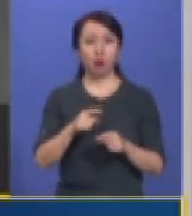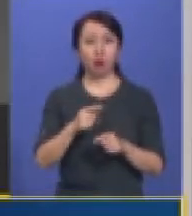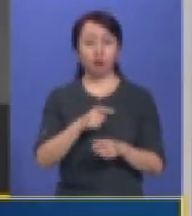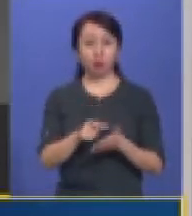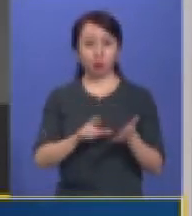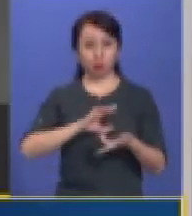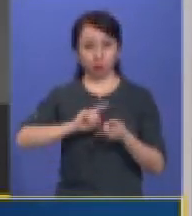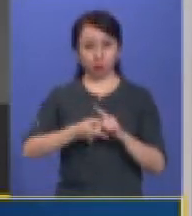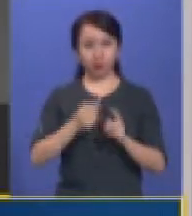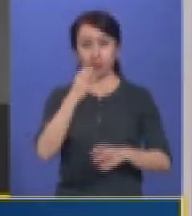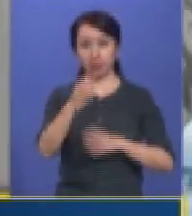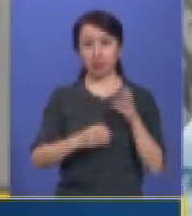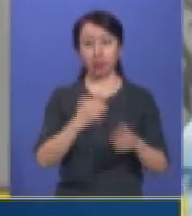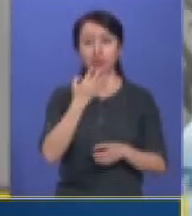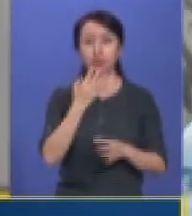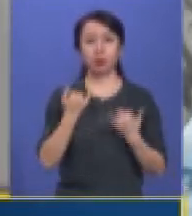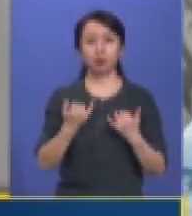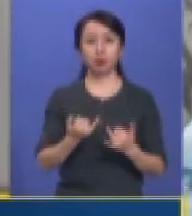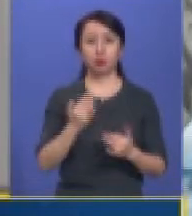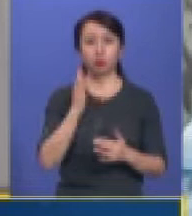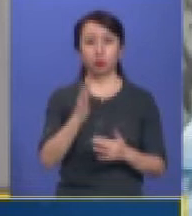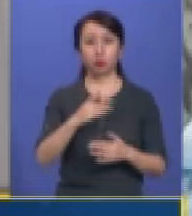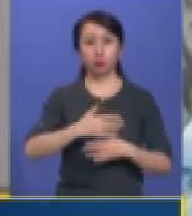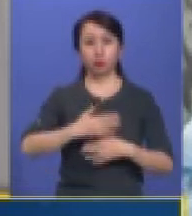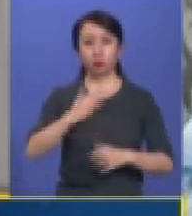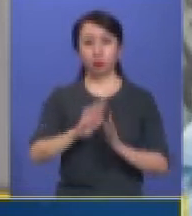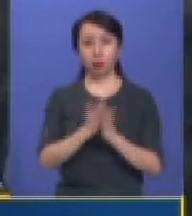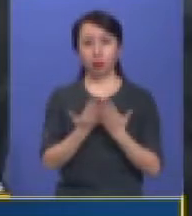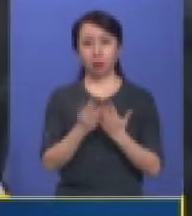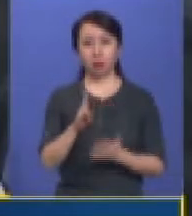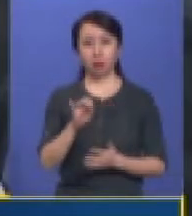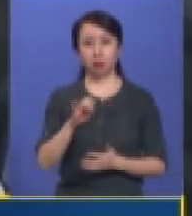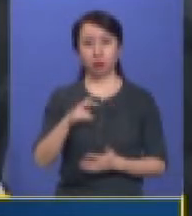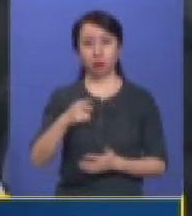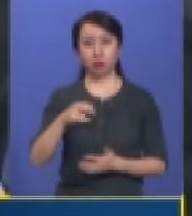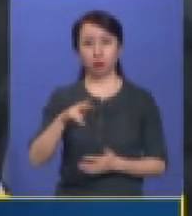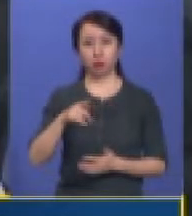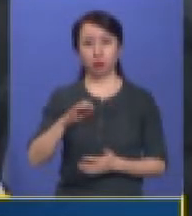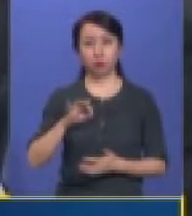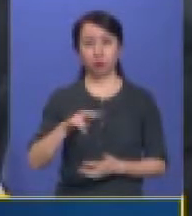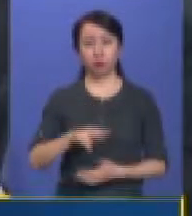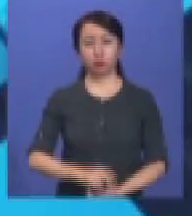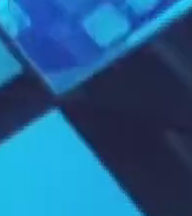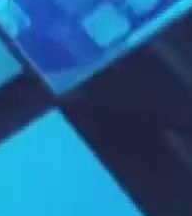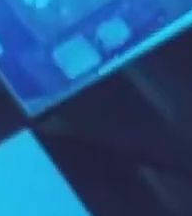были переведены на иностранные языки. Теперь в свет выходит многотомная книга «Жамбыл Салган Данғыл Жол».